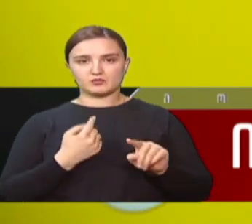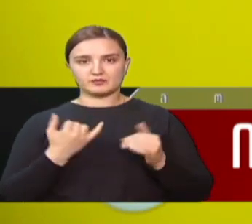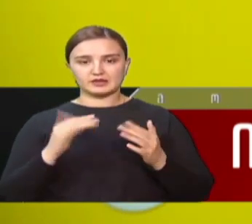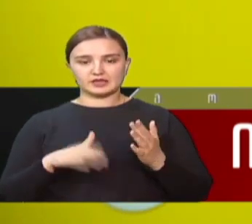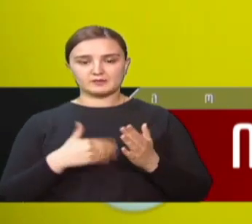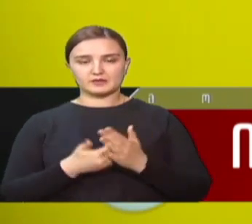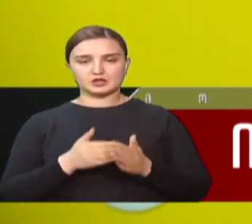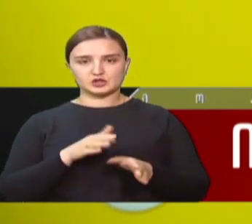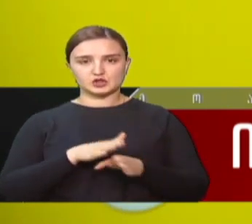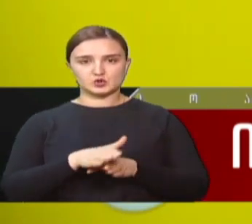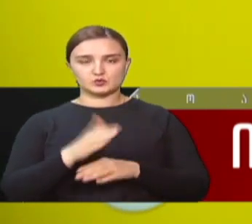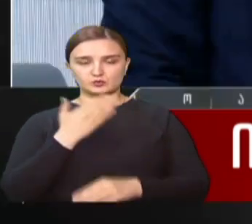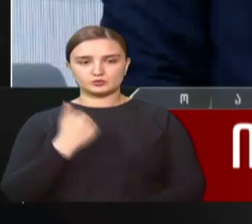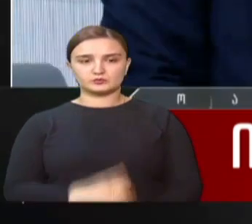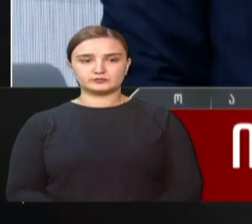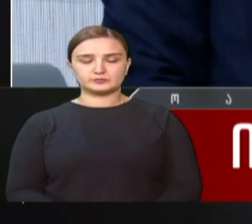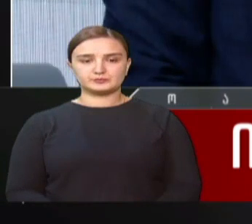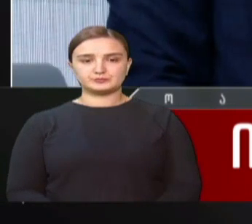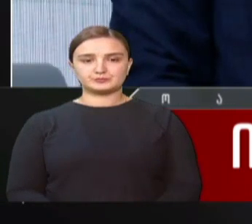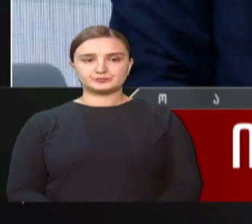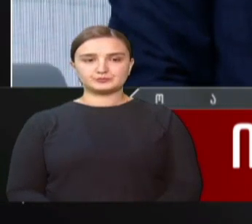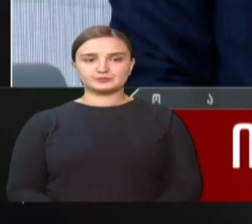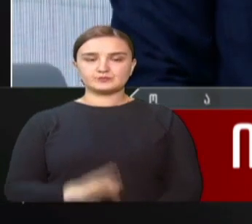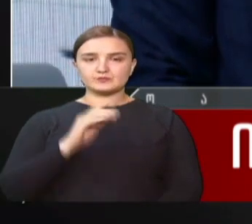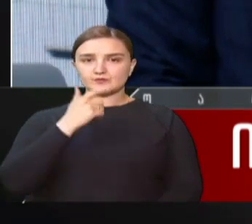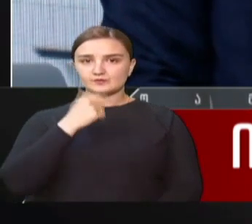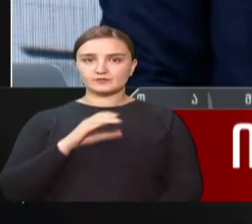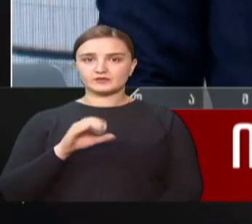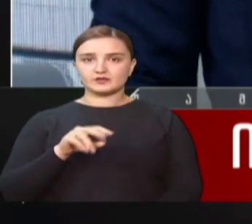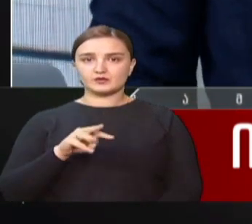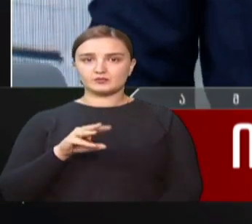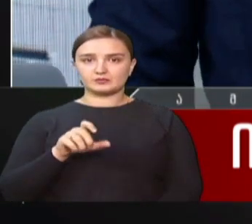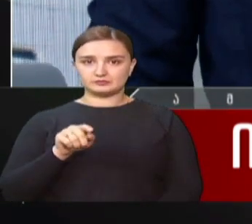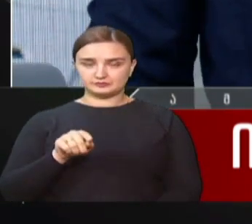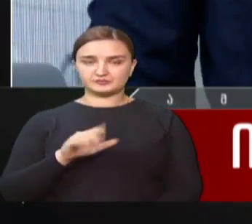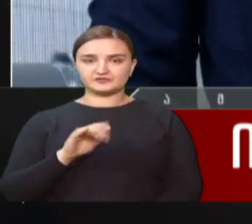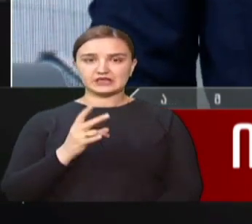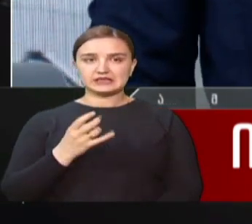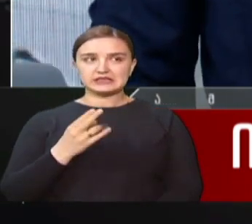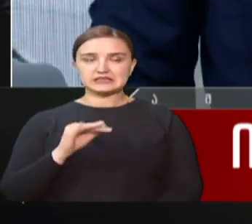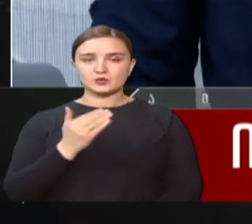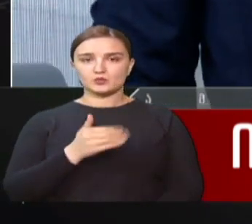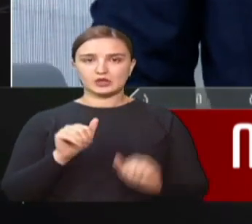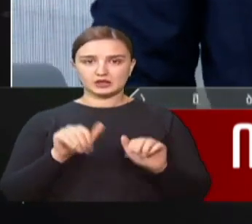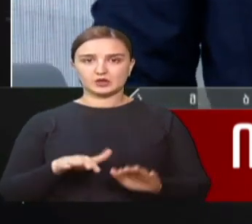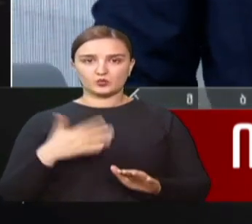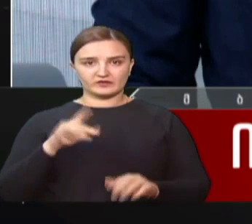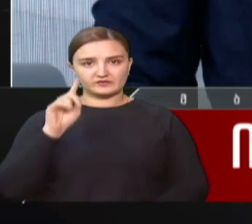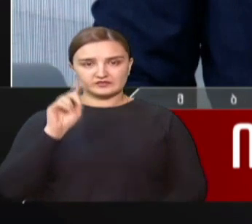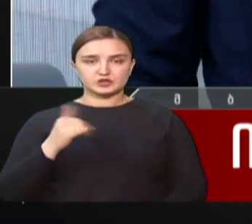არ არის შესრულებული. ქალბატონ სალომე, ახლა ვენეციის კომისიის რეკომენდაციები ცნობილია, პარლამენტი ელოდება ეუთო